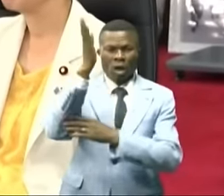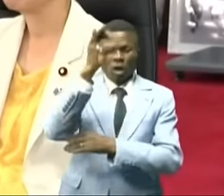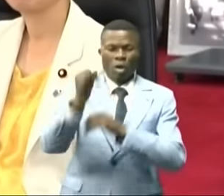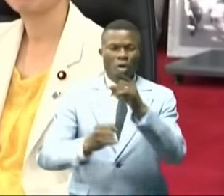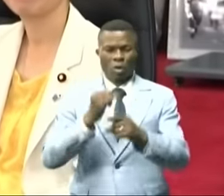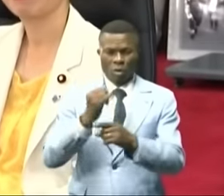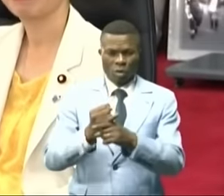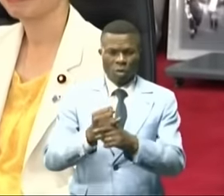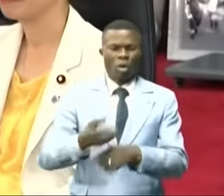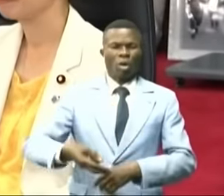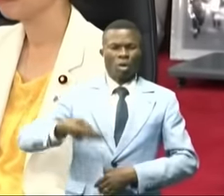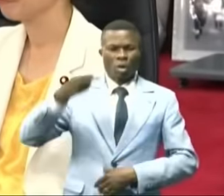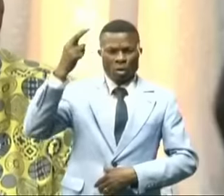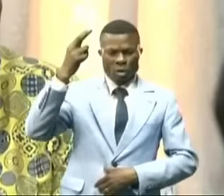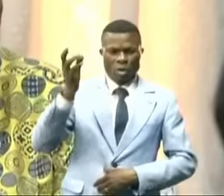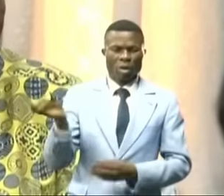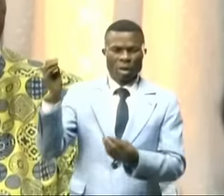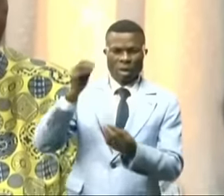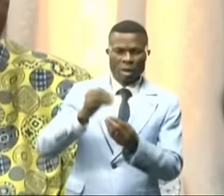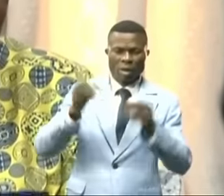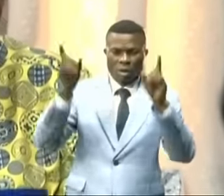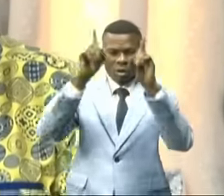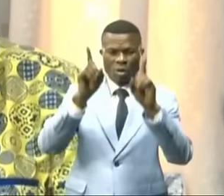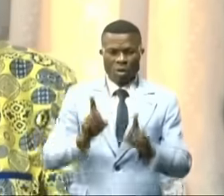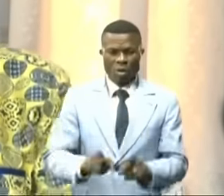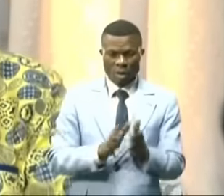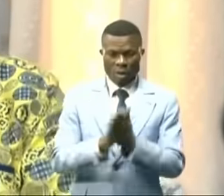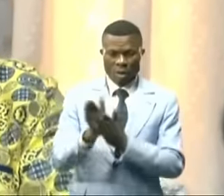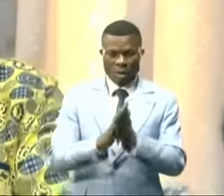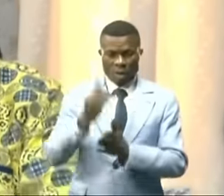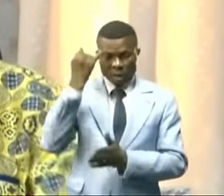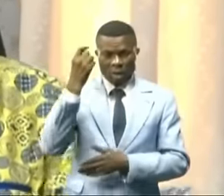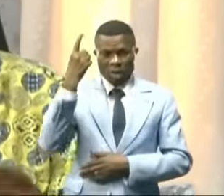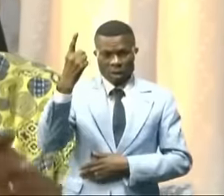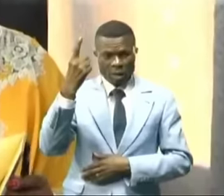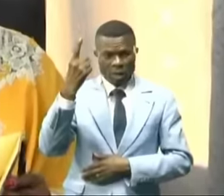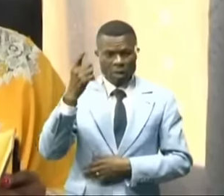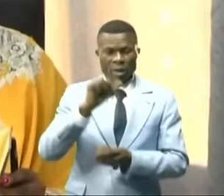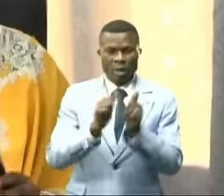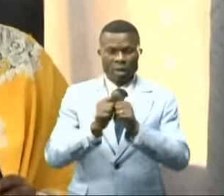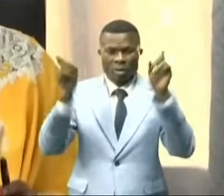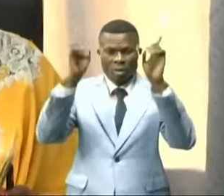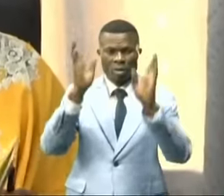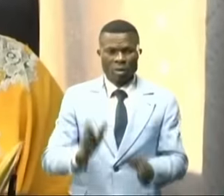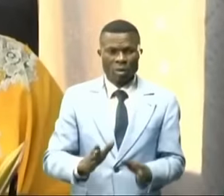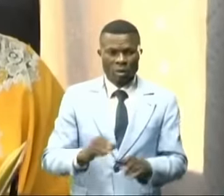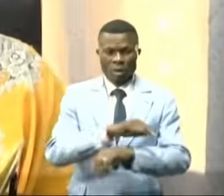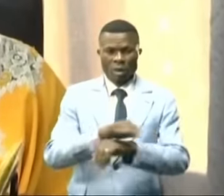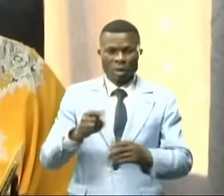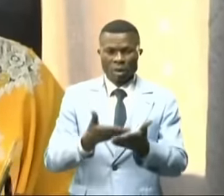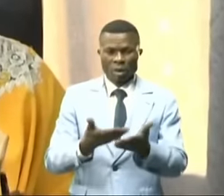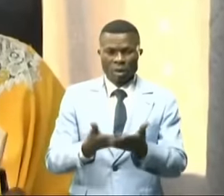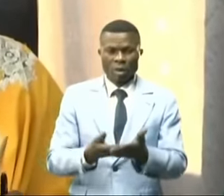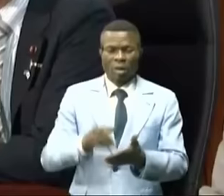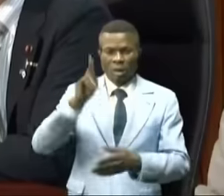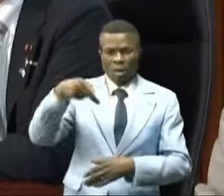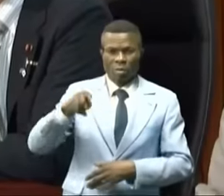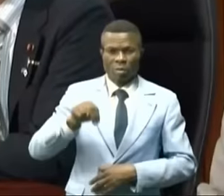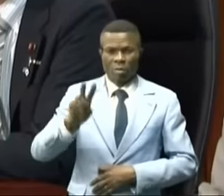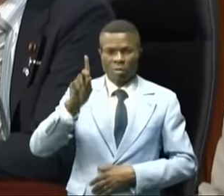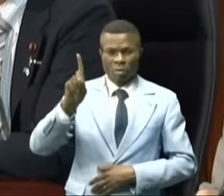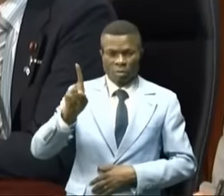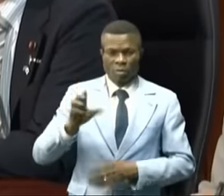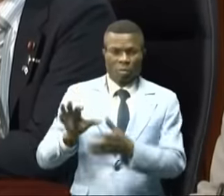niveau sur le développement de l'Afrique mettra autour d'une même table les pays africains, les Nations Unies, les PNUD, la Commission de